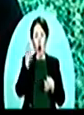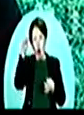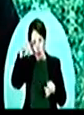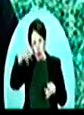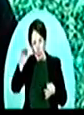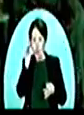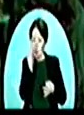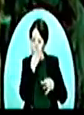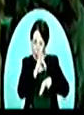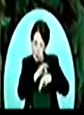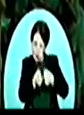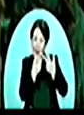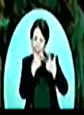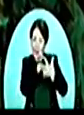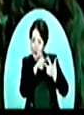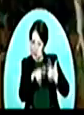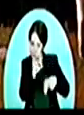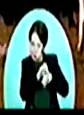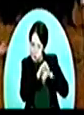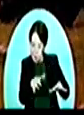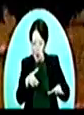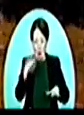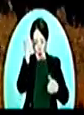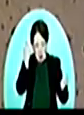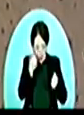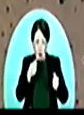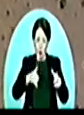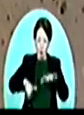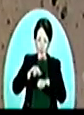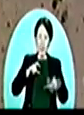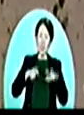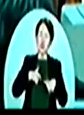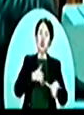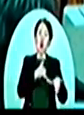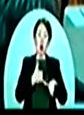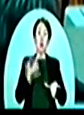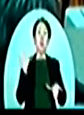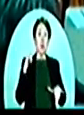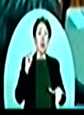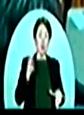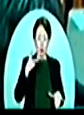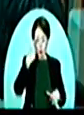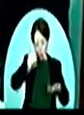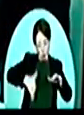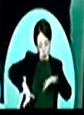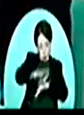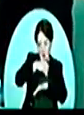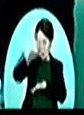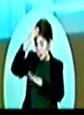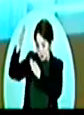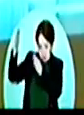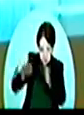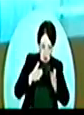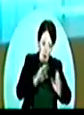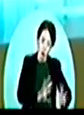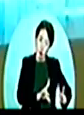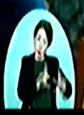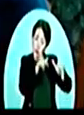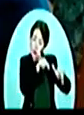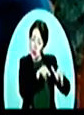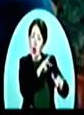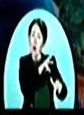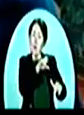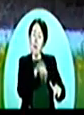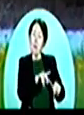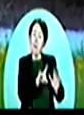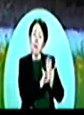зэрэг өвчин гарч малчид болоод улс орны эдийн засагт ихээхэн хохирол учруулж байла. Монгол улсын засгийн газар нөхөн сэргээгддэг баялаг болох